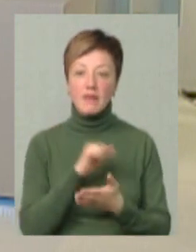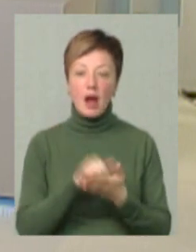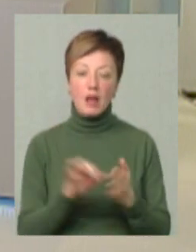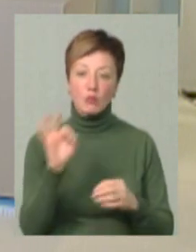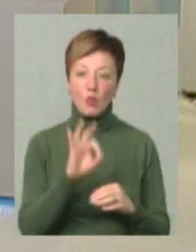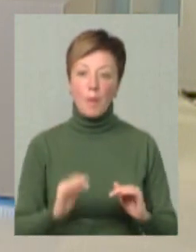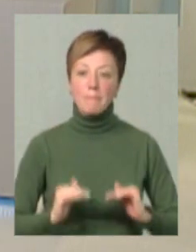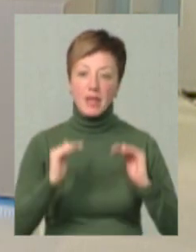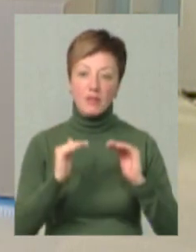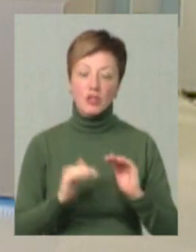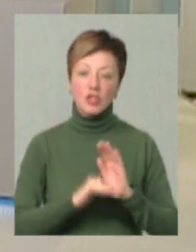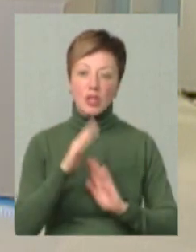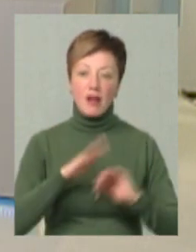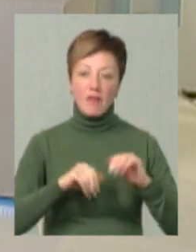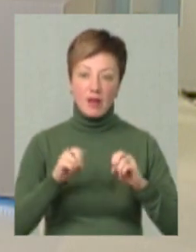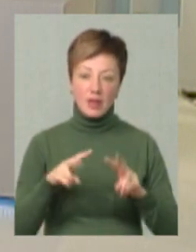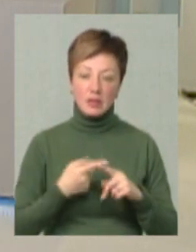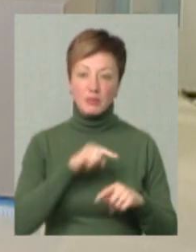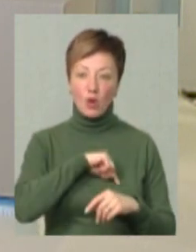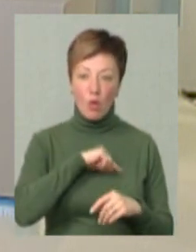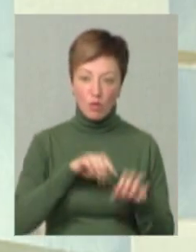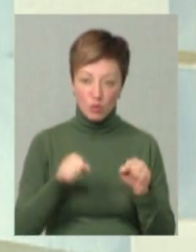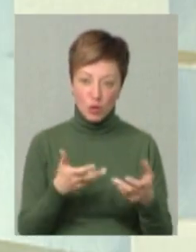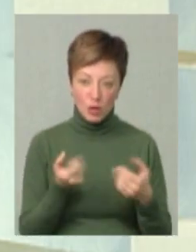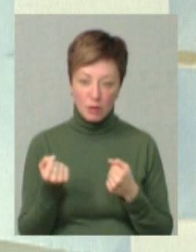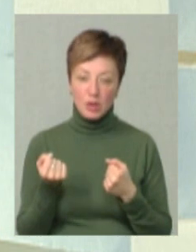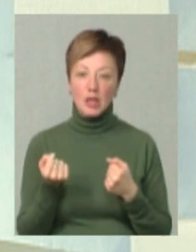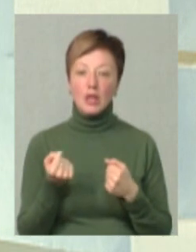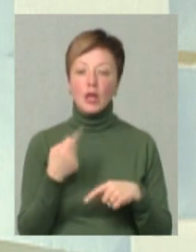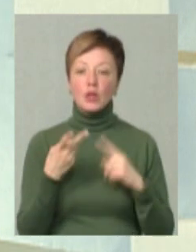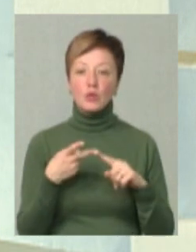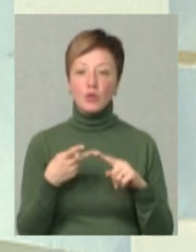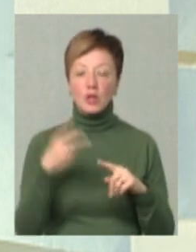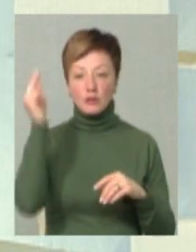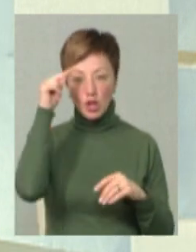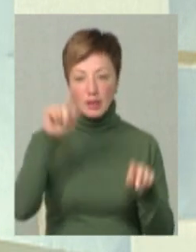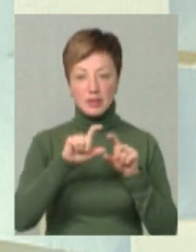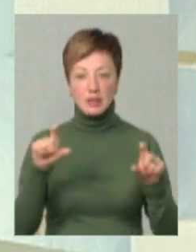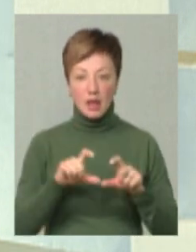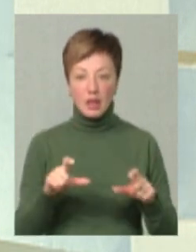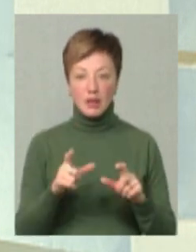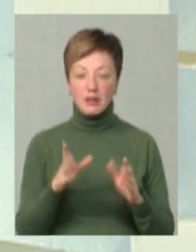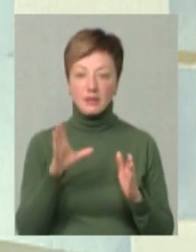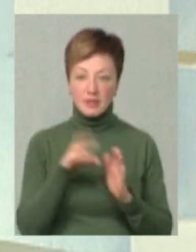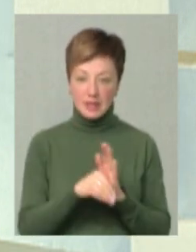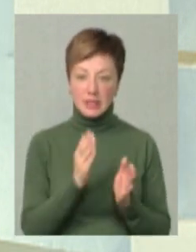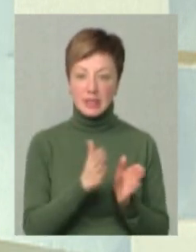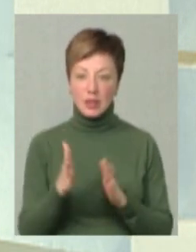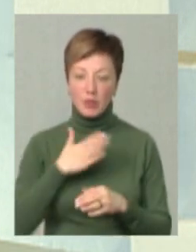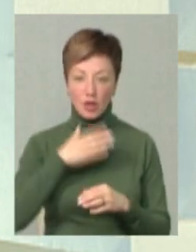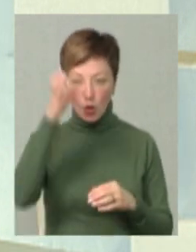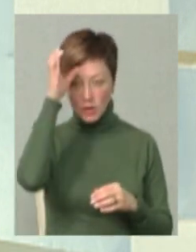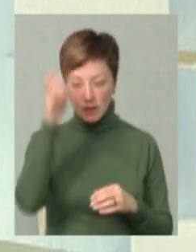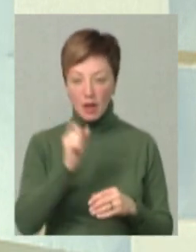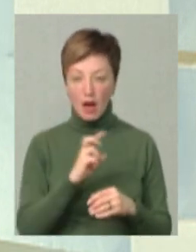про підвищення кваліфікацію. Це психологи її можуть отримувати. Далі, ті навчальні заклади, які в системі нашої